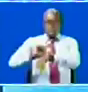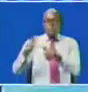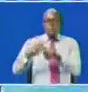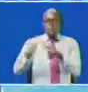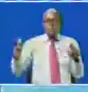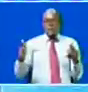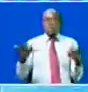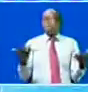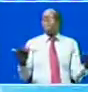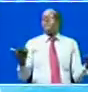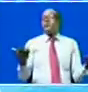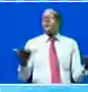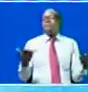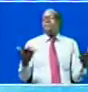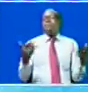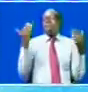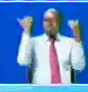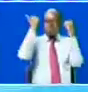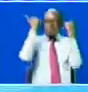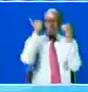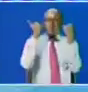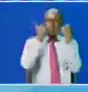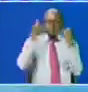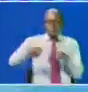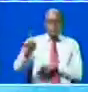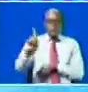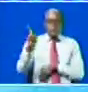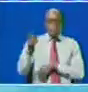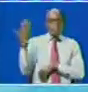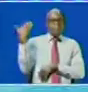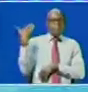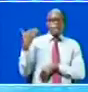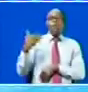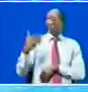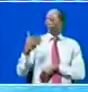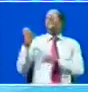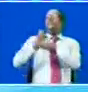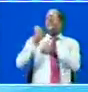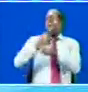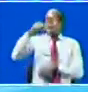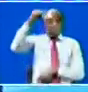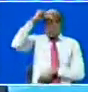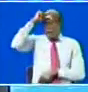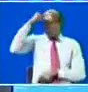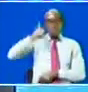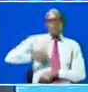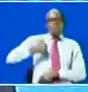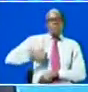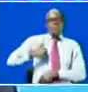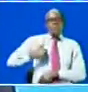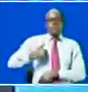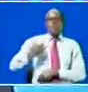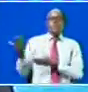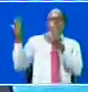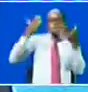Naanza na guo kutoka mahakama hapa jijini Nairobi, ambako aliyekuwa mwanapatholojia wa serikali Moses Njue Gachoki